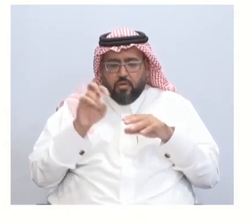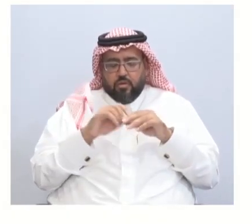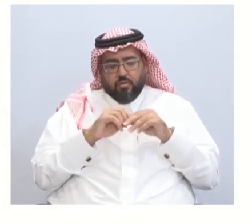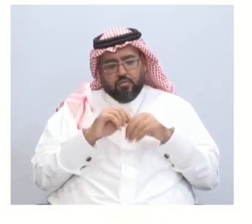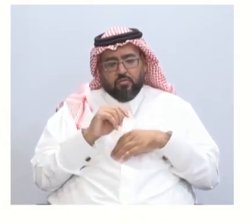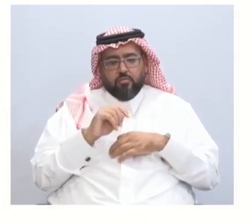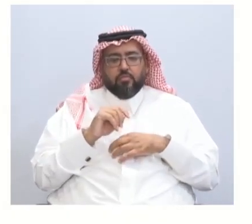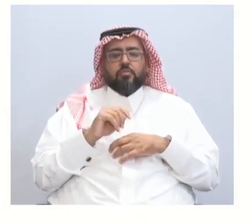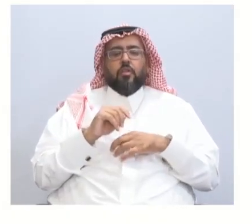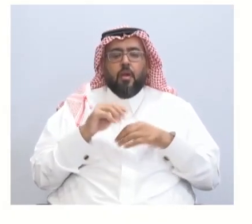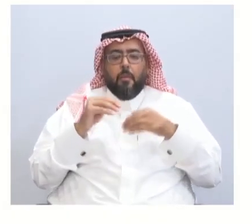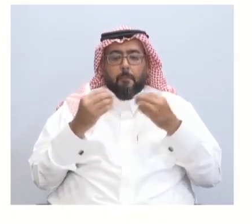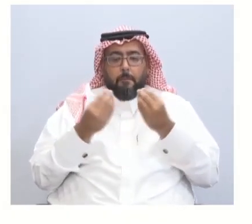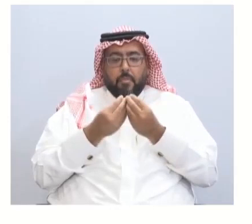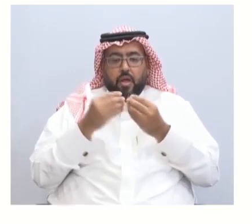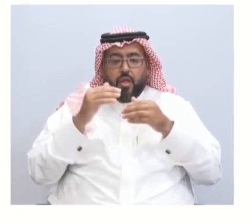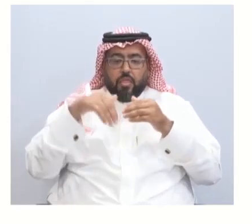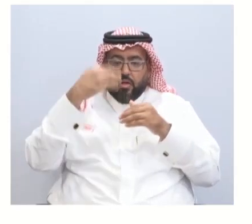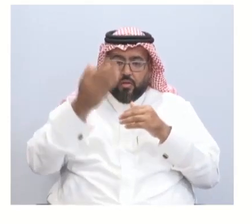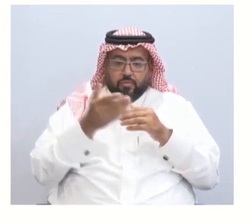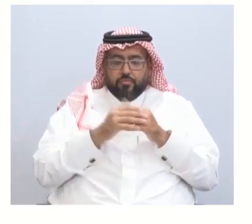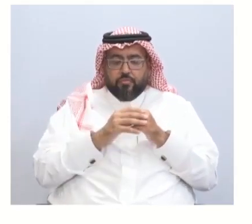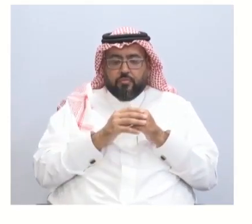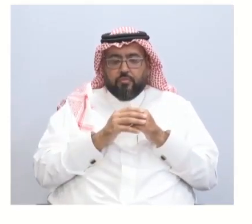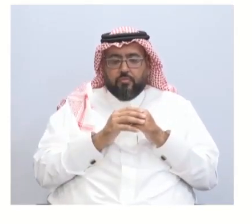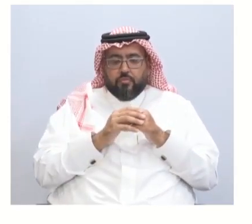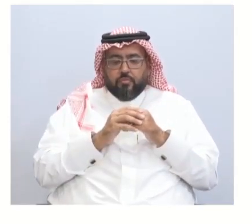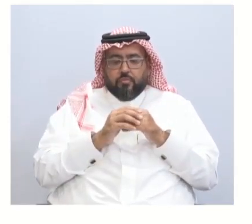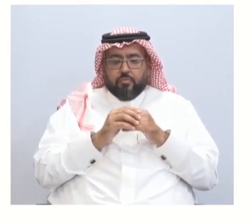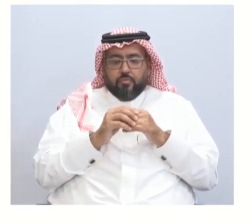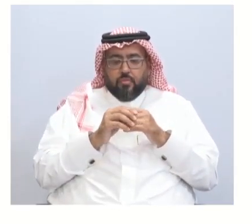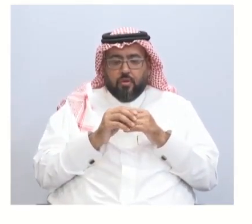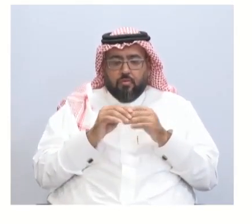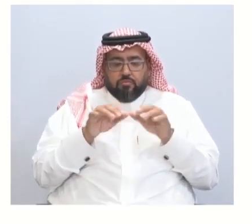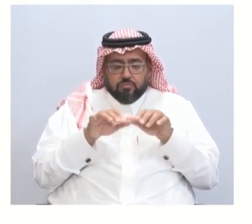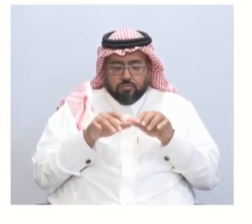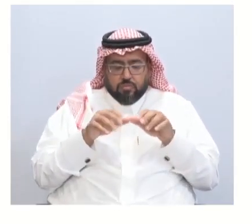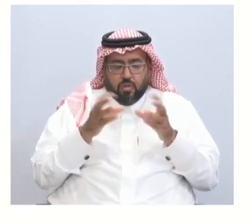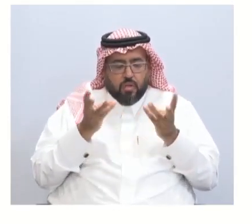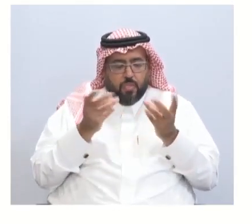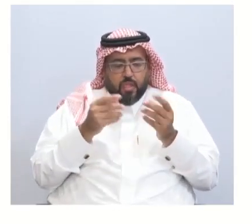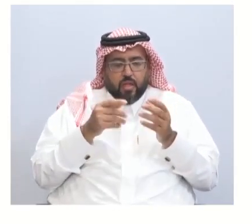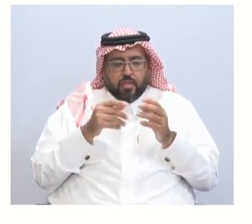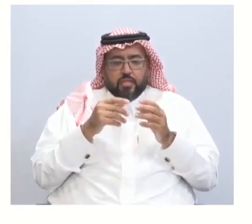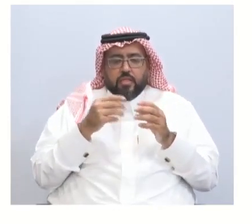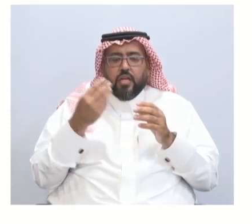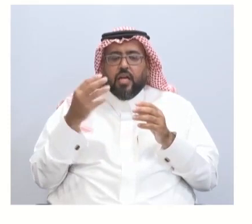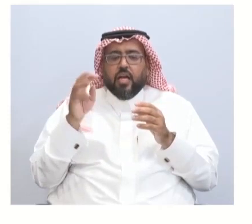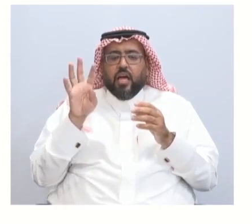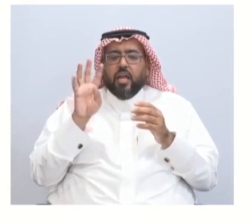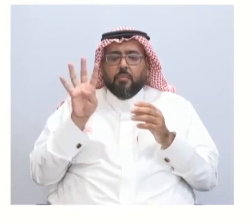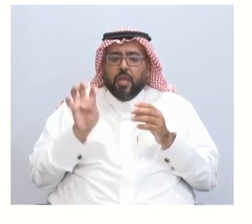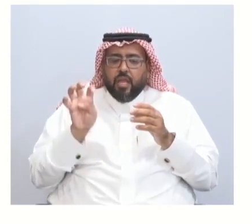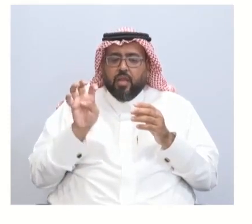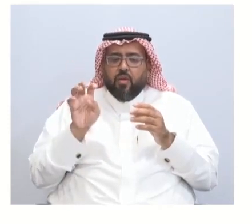القاريه مع التقدم عزيزي الطالب عزيزتي الطالبه في التقنيه وتحديدا في الاربعينيات والخمسينيات من